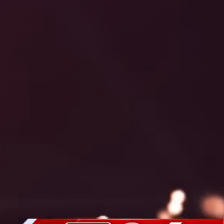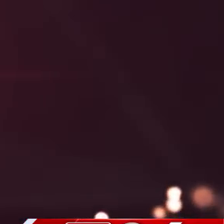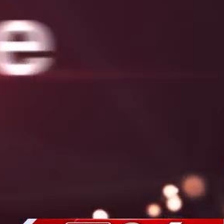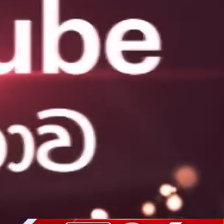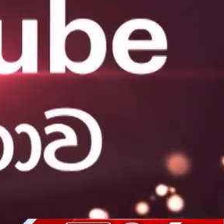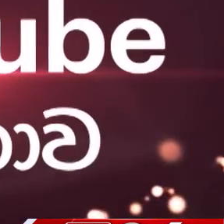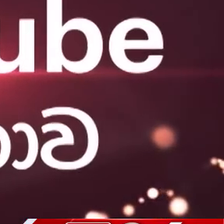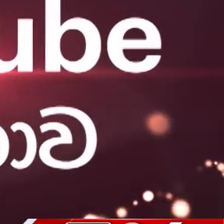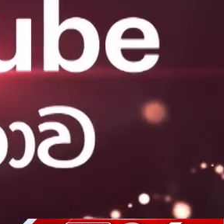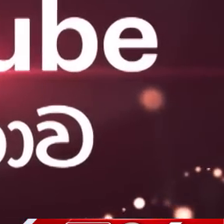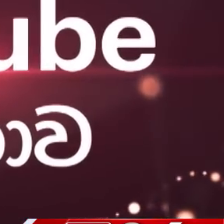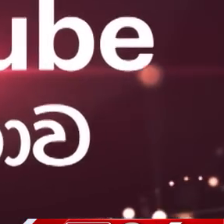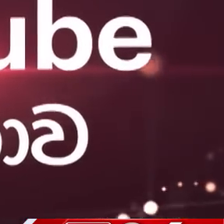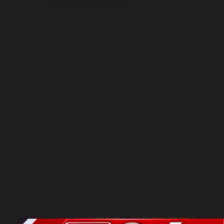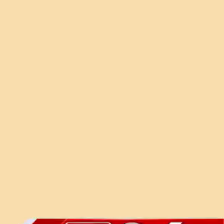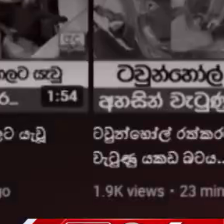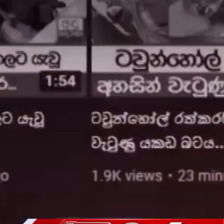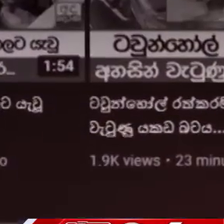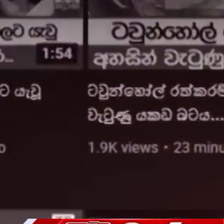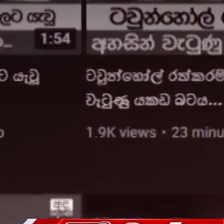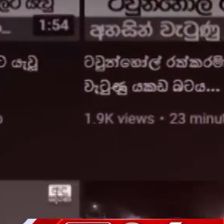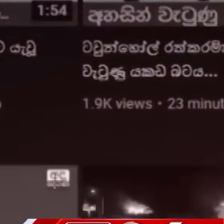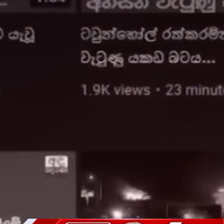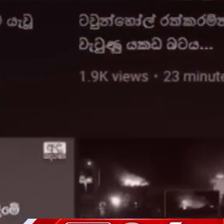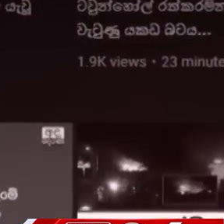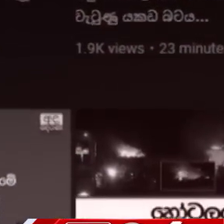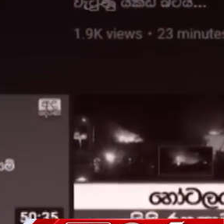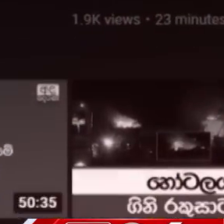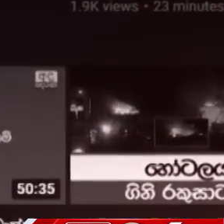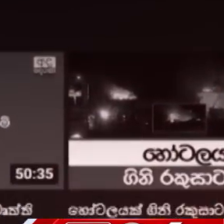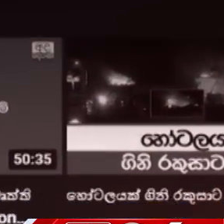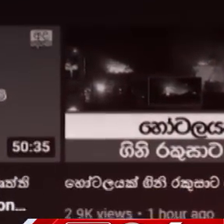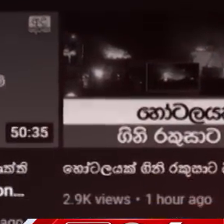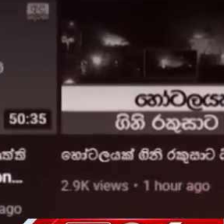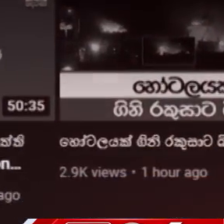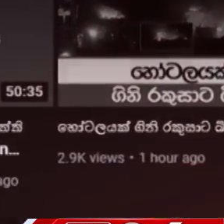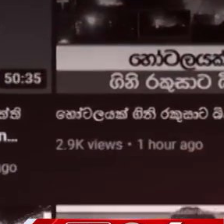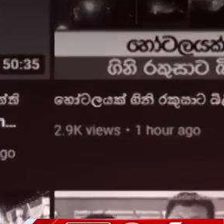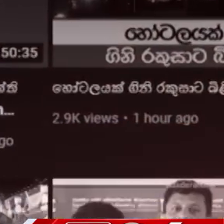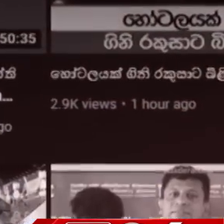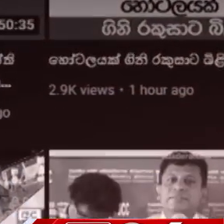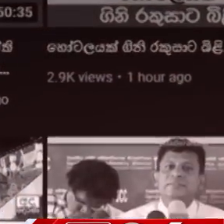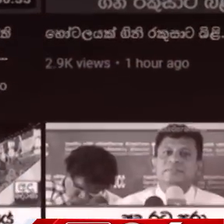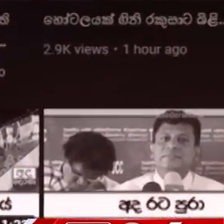අද දෙරණ YouTube නාලිකාව YouTube අද දෙරණ දැන්ම subscribe කරන්න.